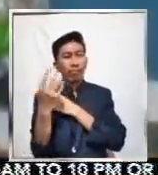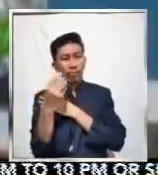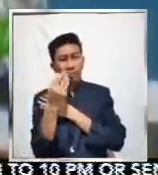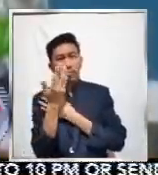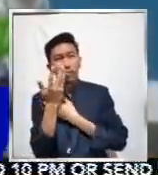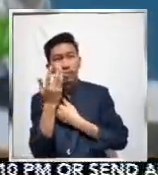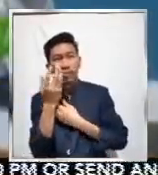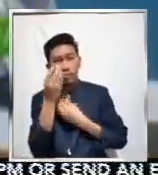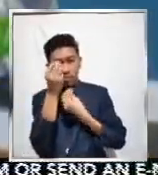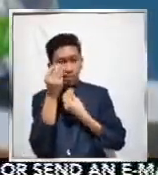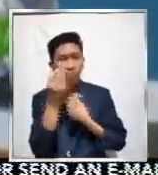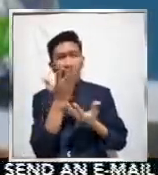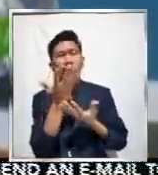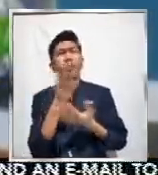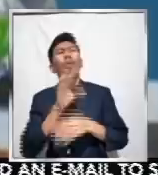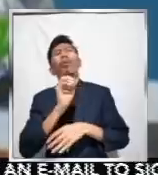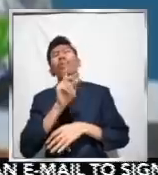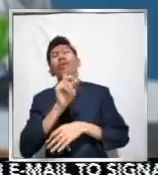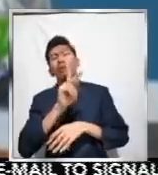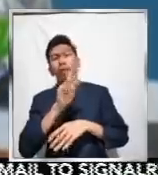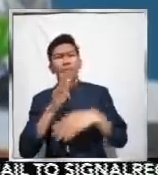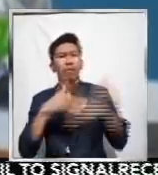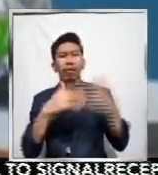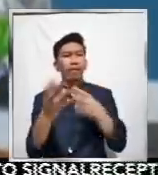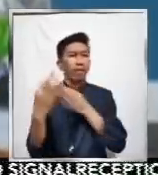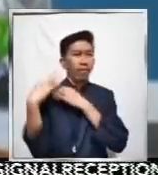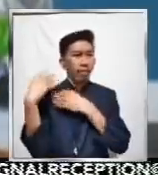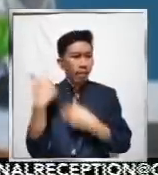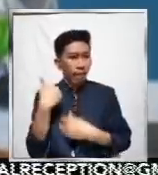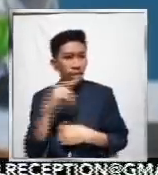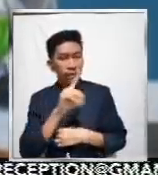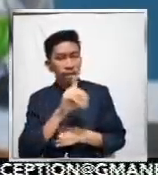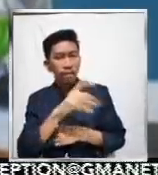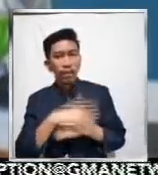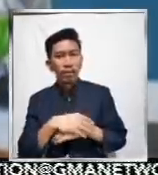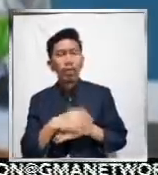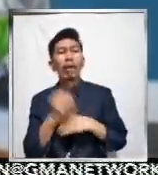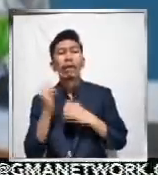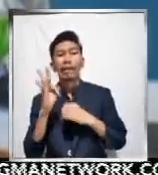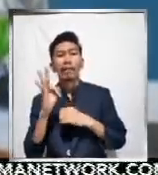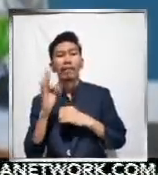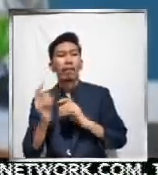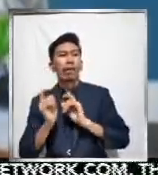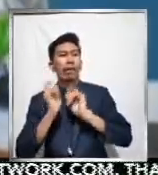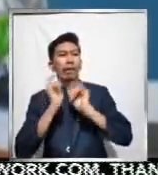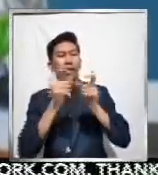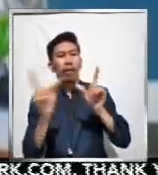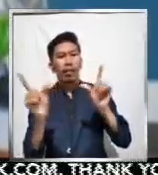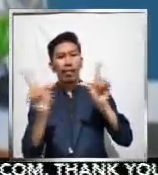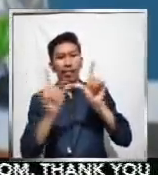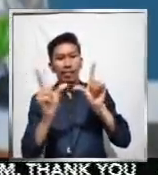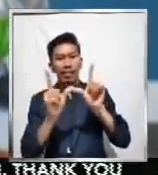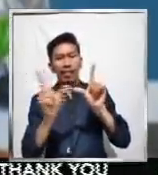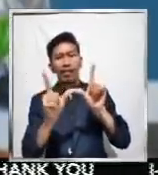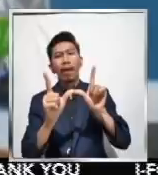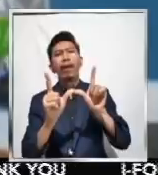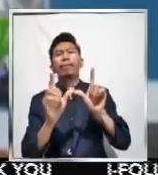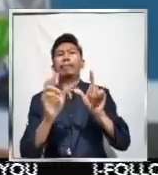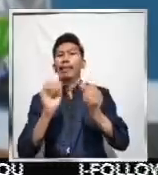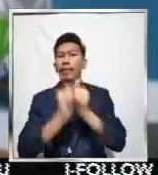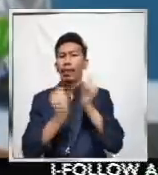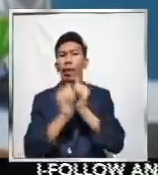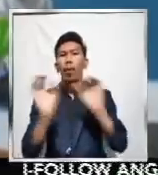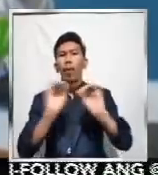nyo, pag nabigyan kayo ng prangkisa, walang issue ng press freedom. Pag hindi kayo nabigyan ng prangkisa, masama kami